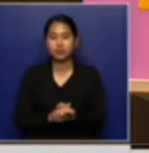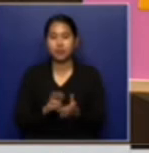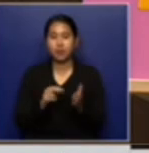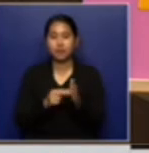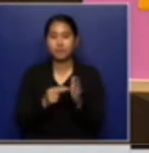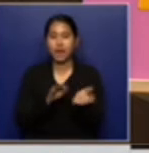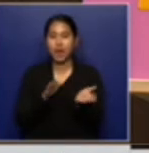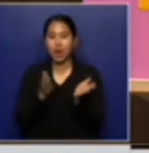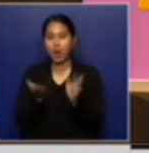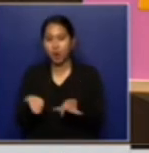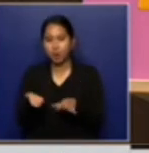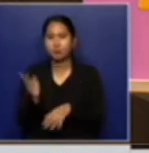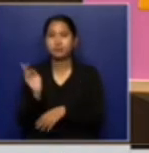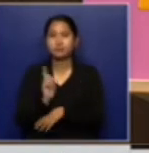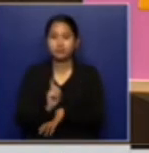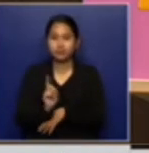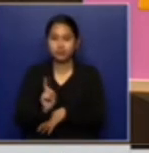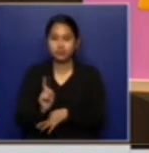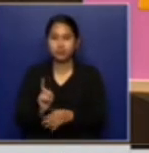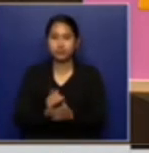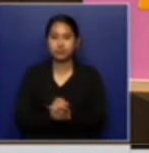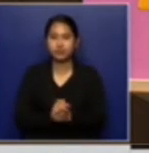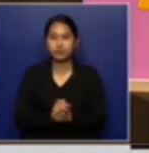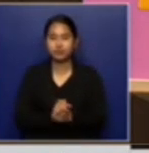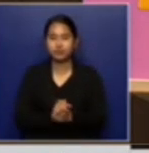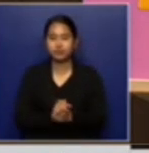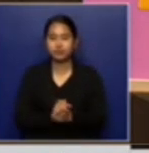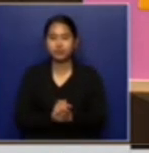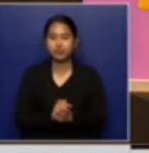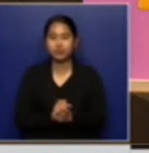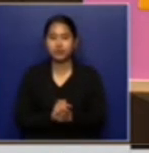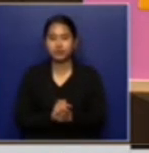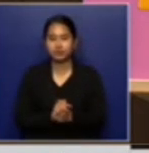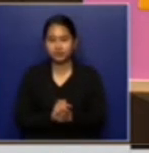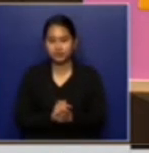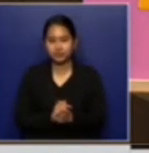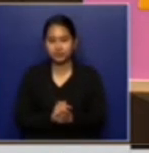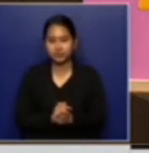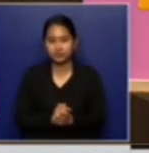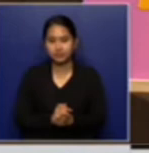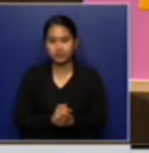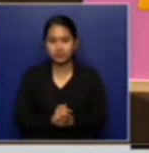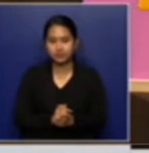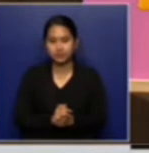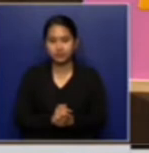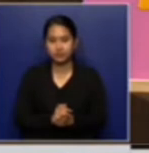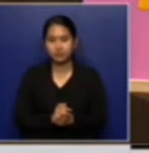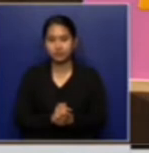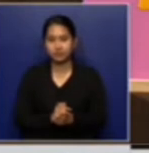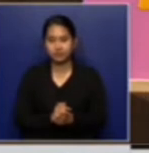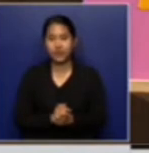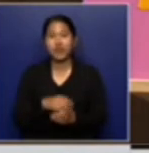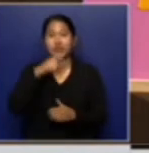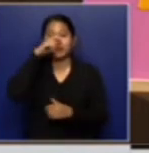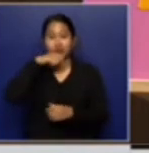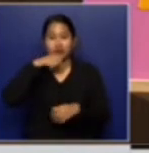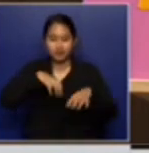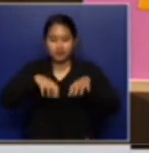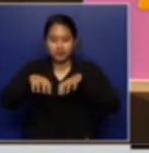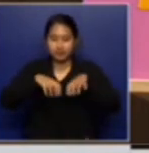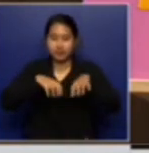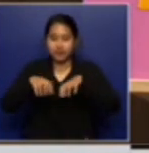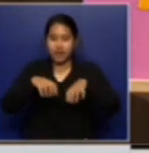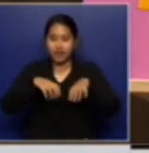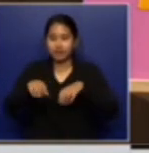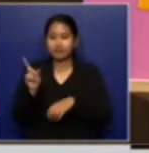ระนาดก็คือการบริหารจัดการของประเทศซึ่งมี